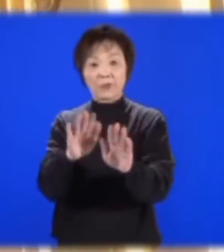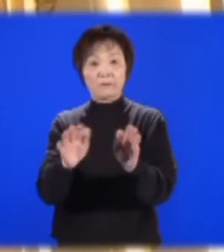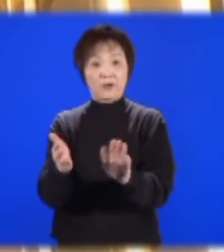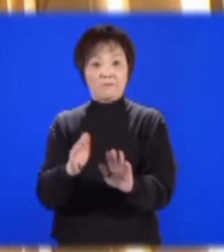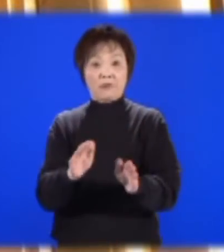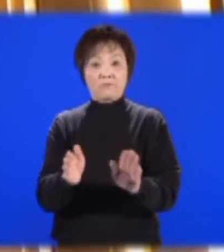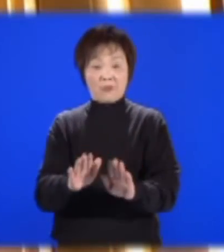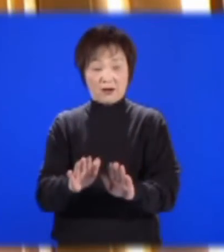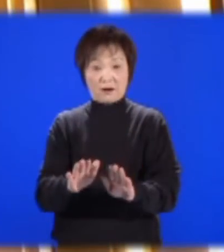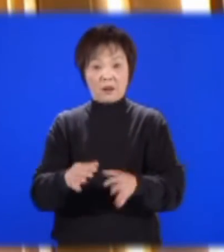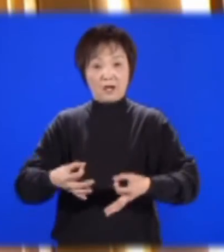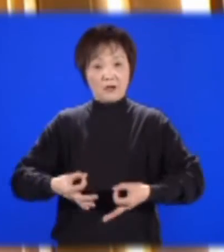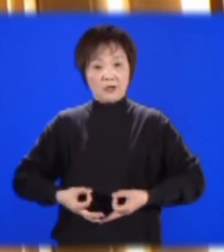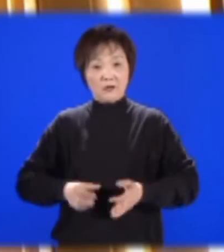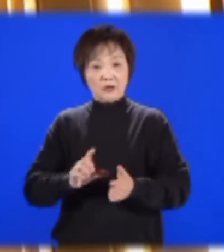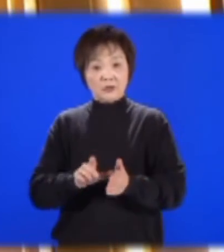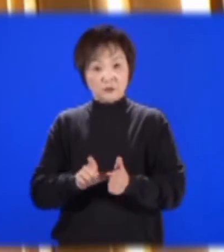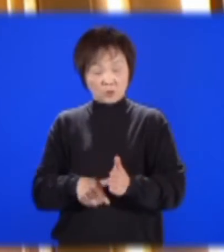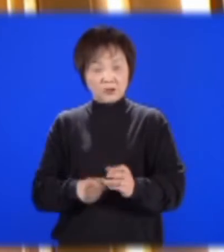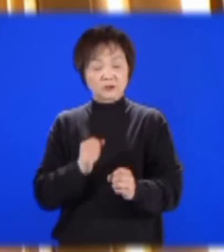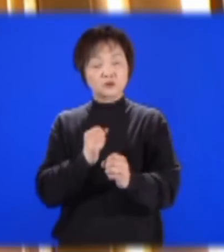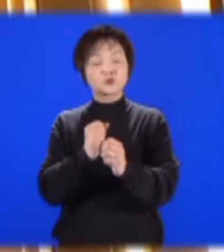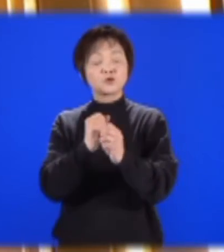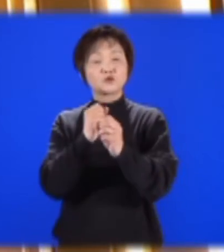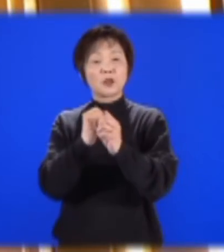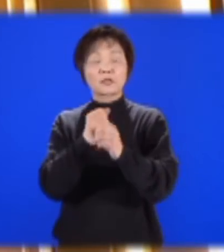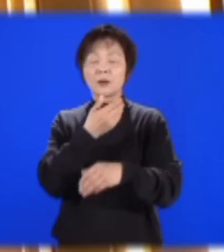作られたとても貴重なものです。